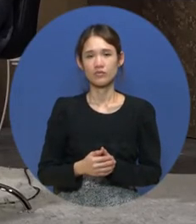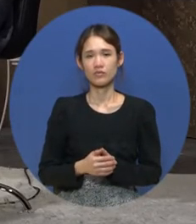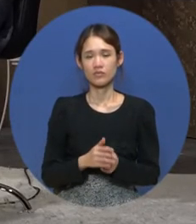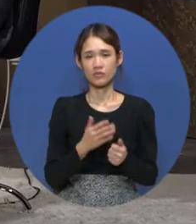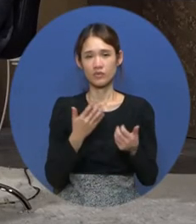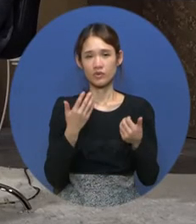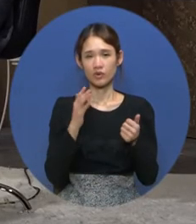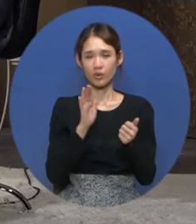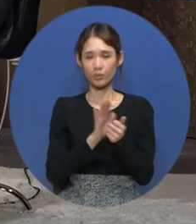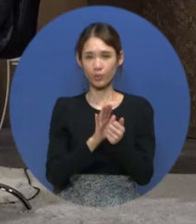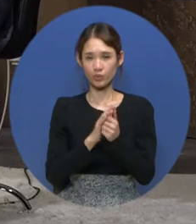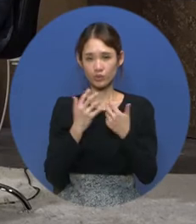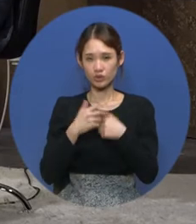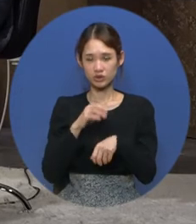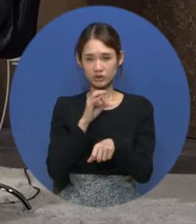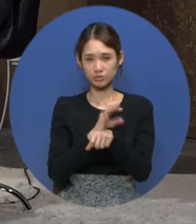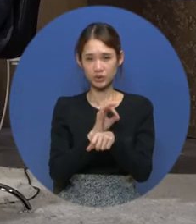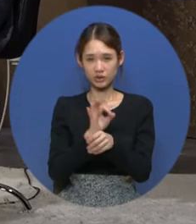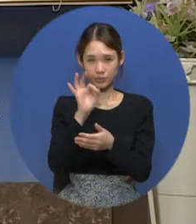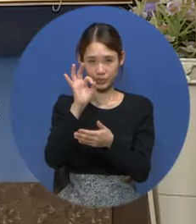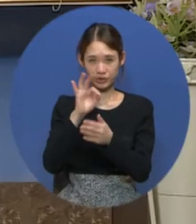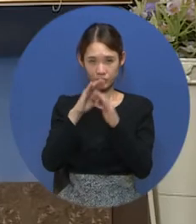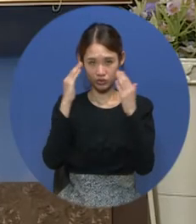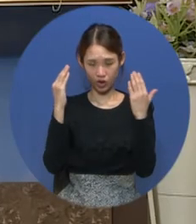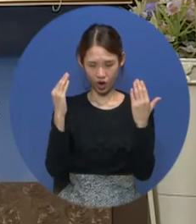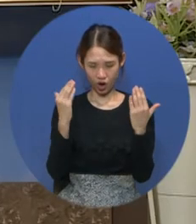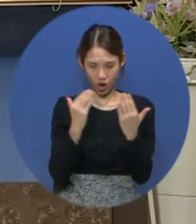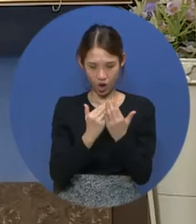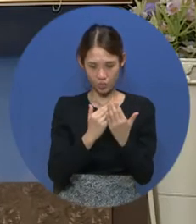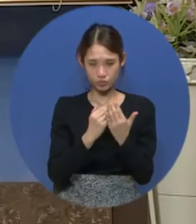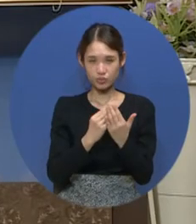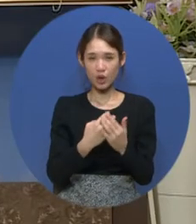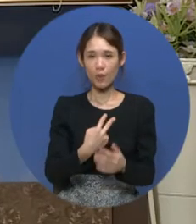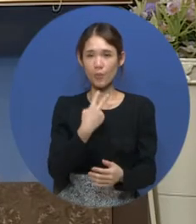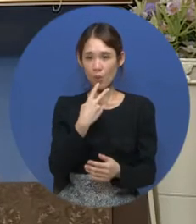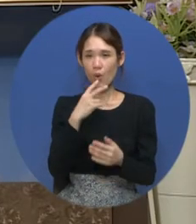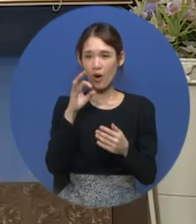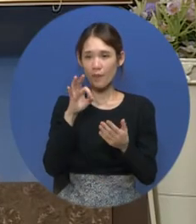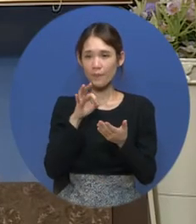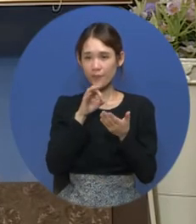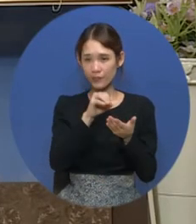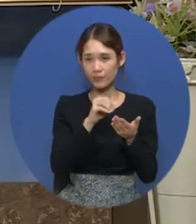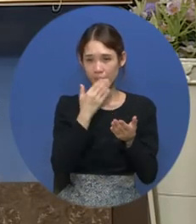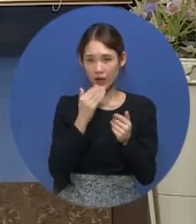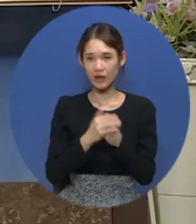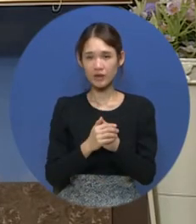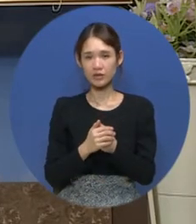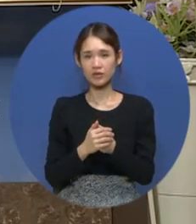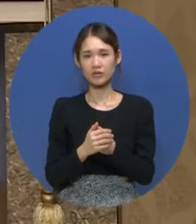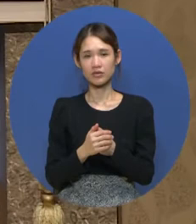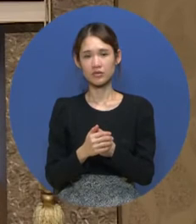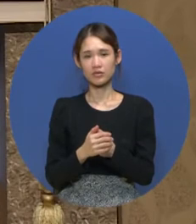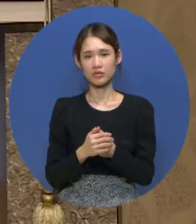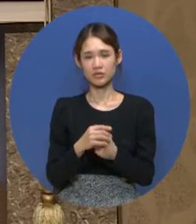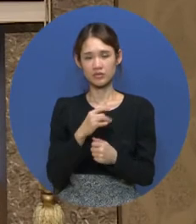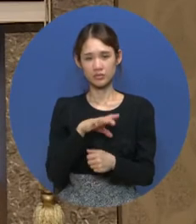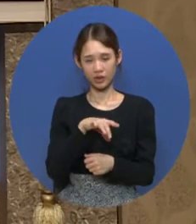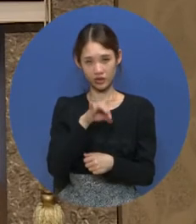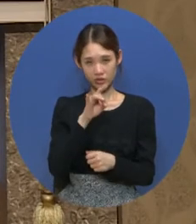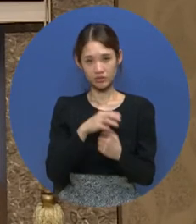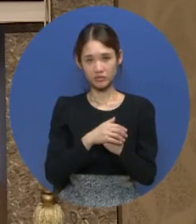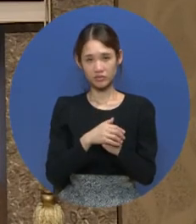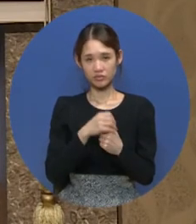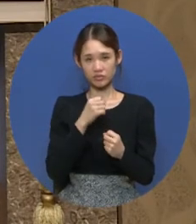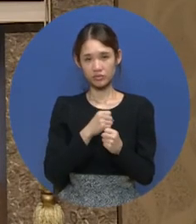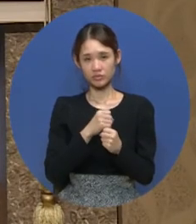보조기구를 구입하는 비용을 전액 으로 그 보험 처리를 할 수가 있는 건가요 어 맨 처음에 우리가